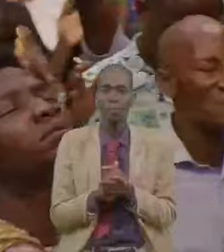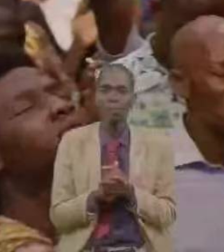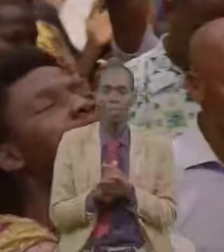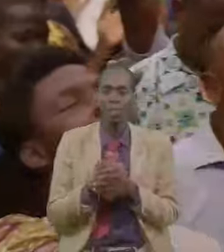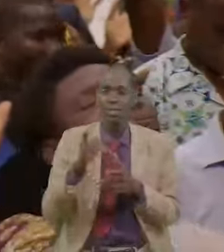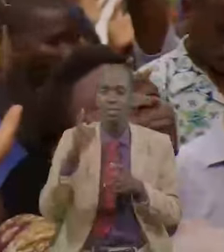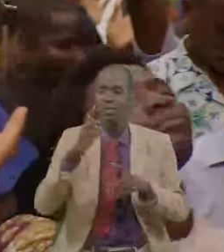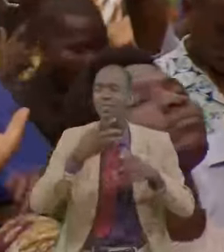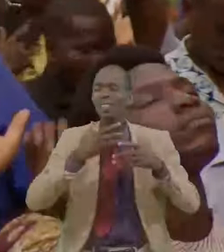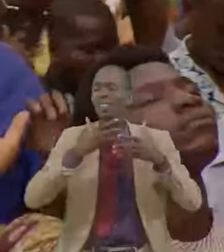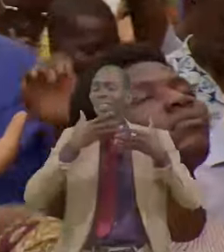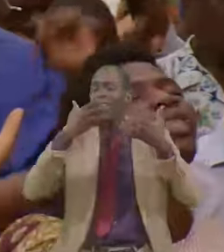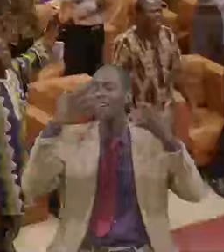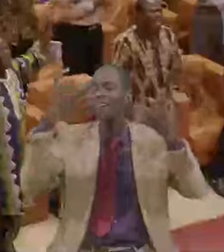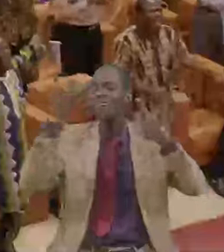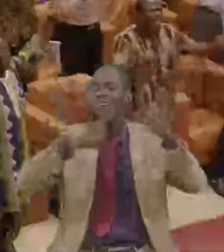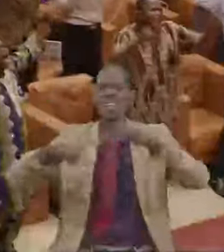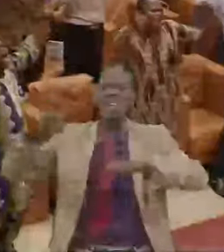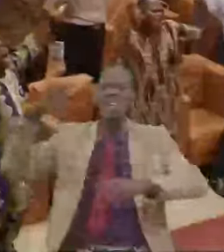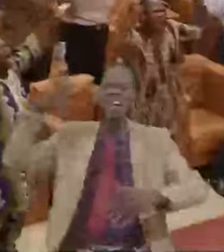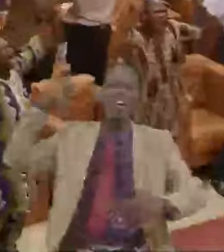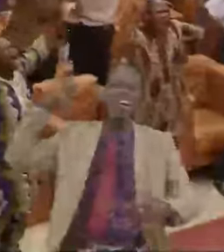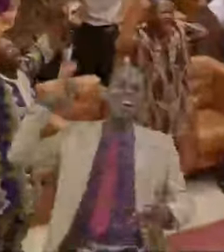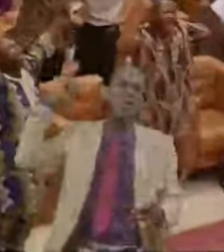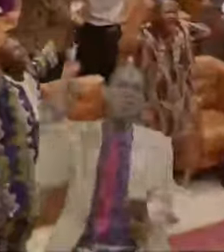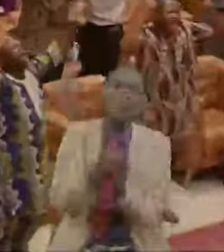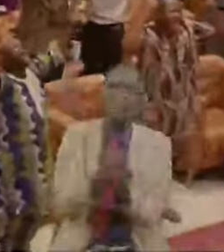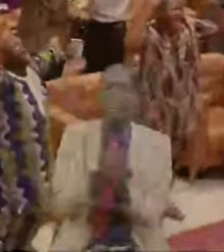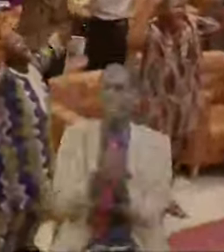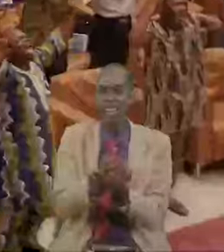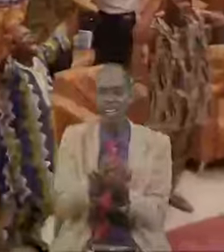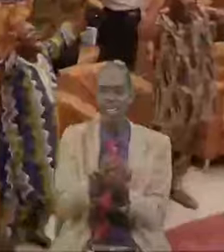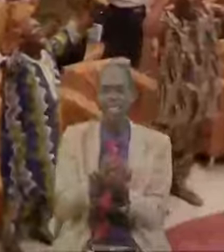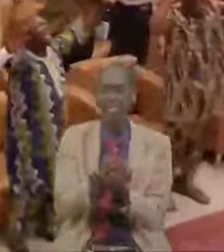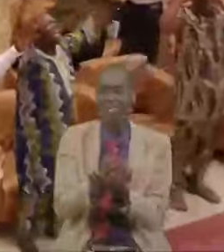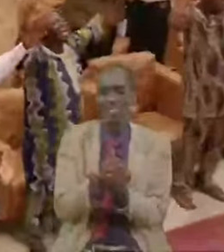Donnez un amen que vous allez ramener à la maison.